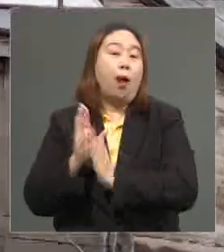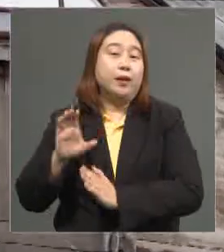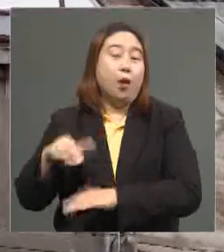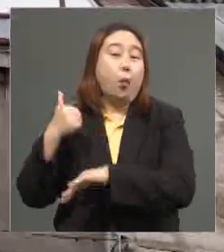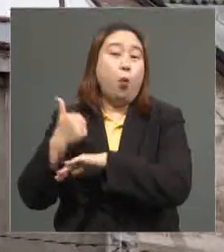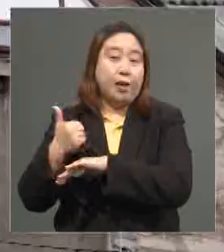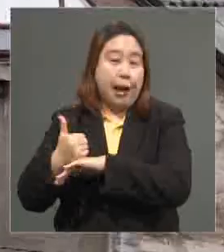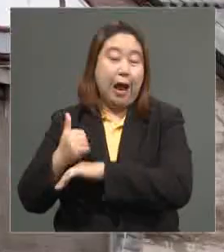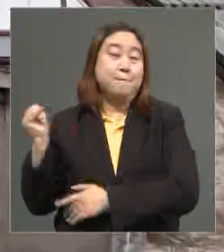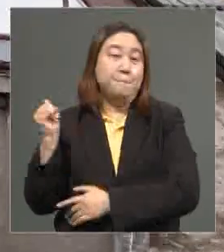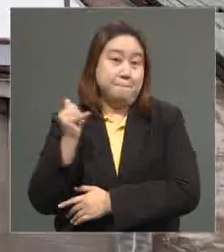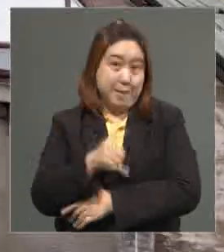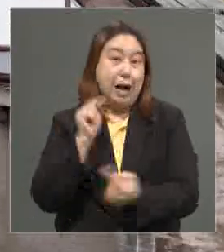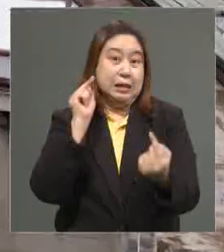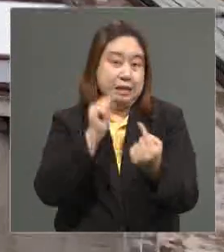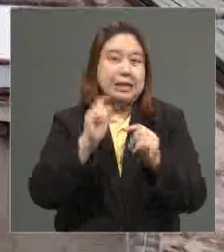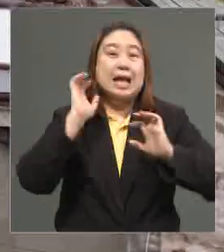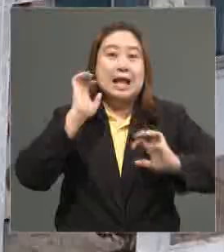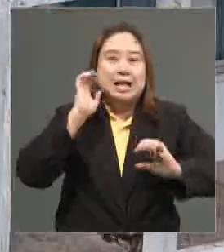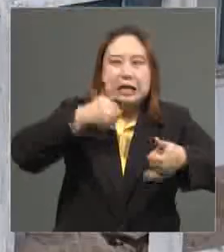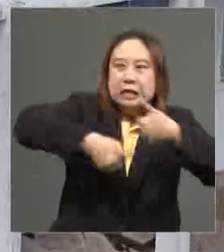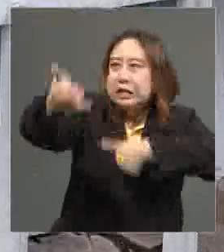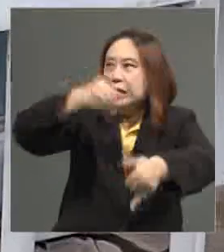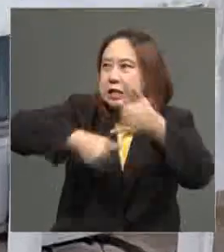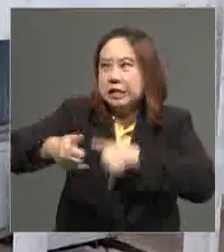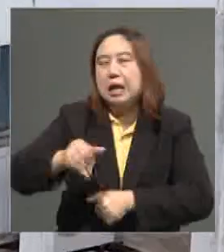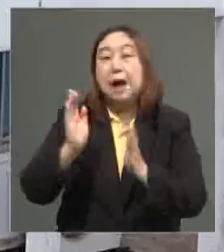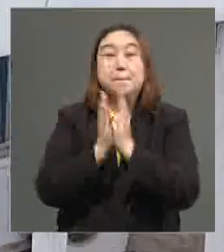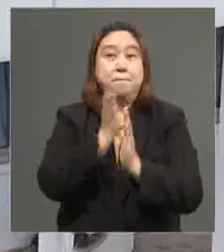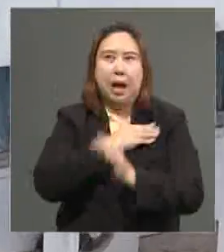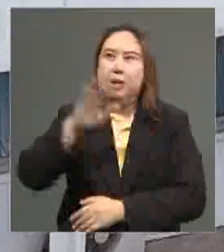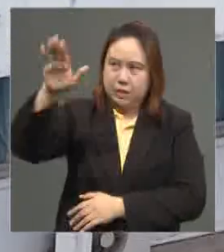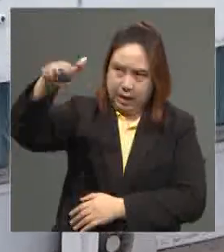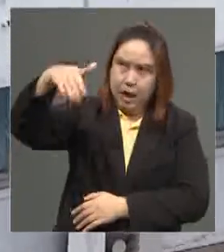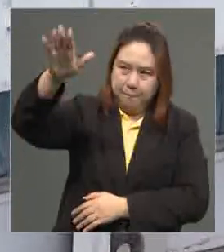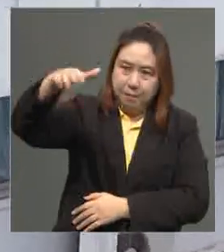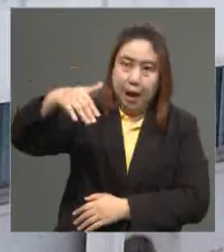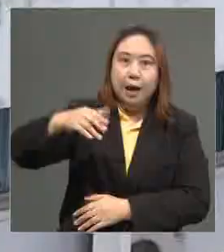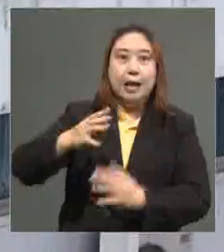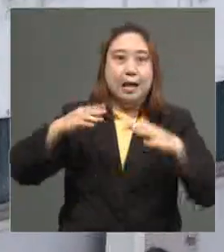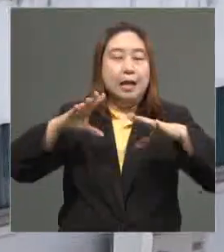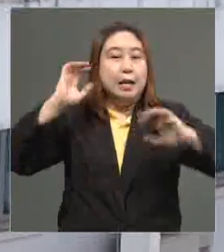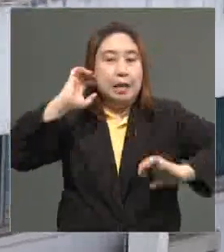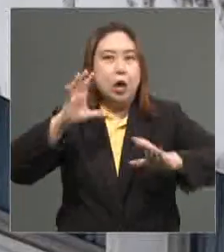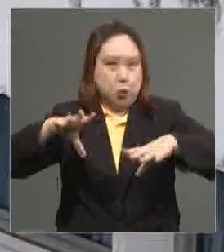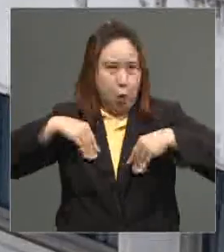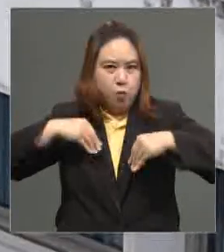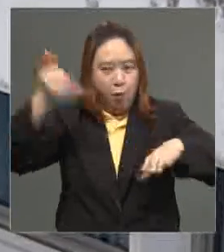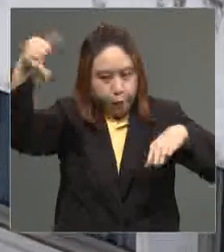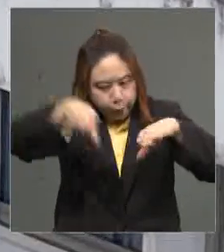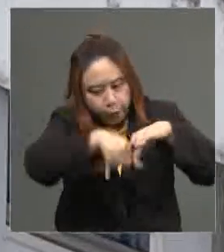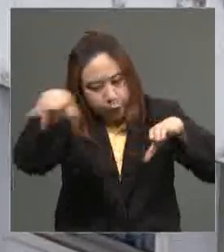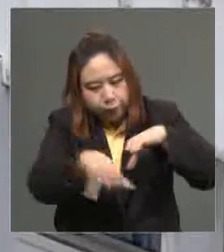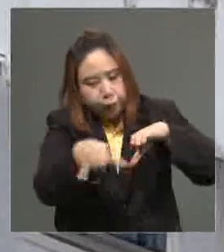ถึงก็ได้เรียกลิงที่หนีออกไปให้เข้ากรงมากินอาหารทำให้ลิงกลับเข้ากรงแล้วกว่า 40ตัวครับ